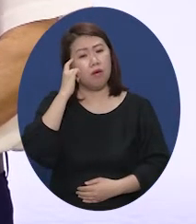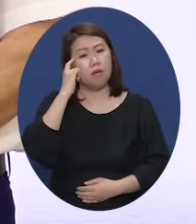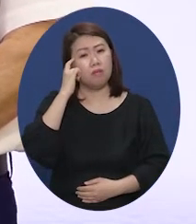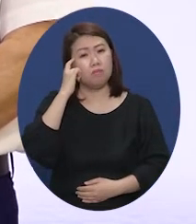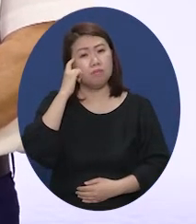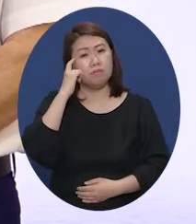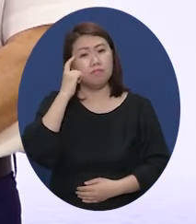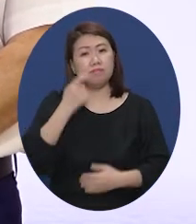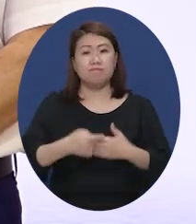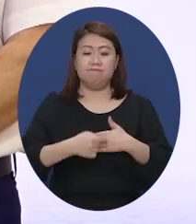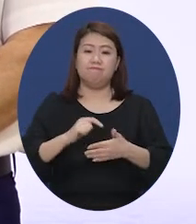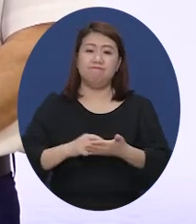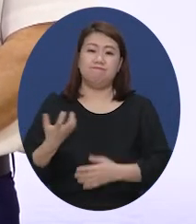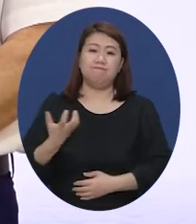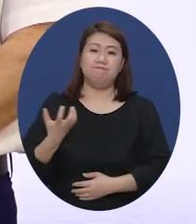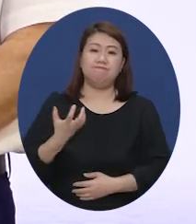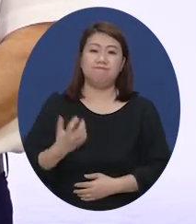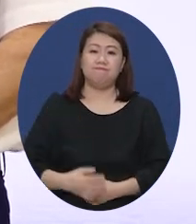됐을까라는 생각을 하게 됐습니다.